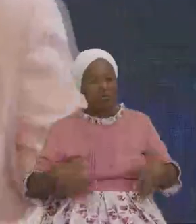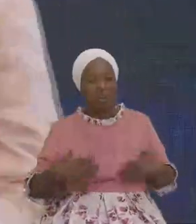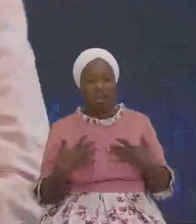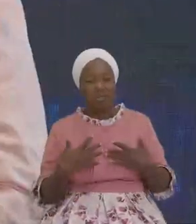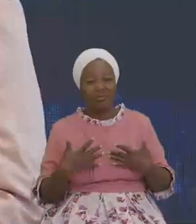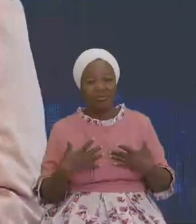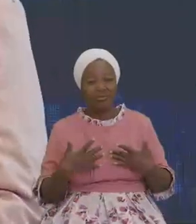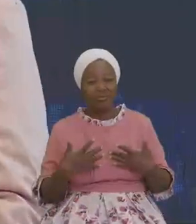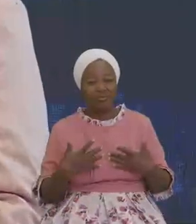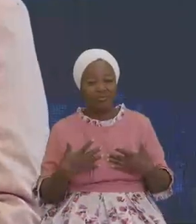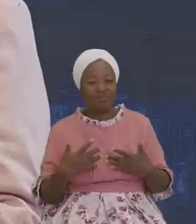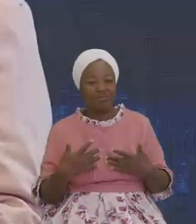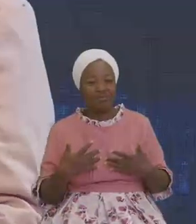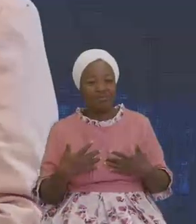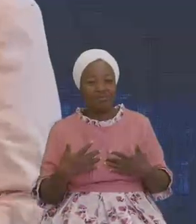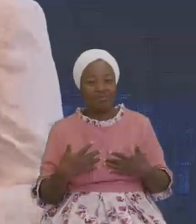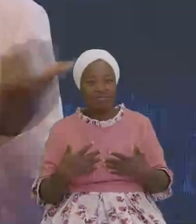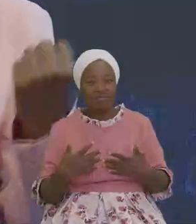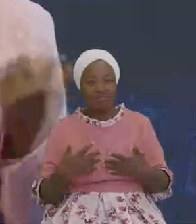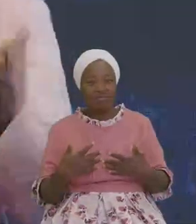abaissée, abîmée.